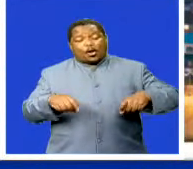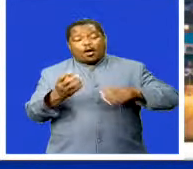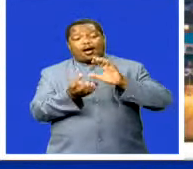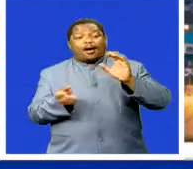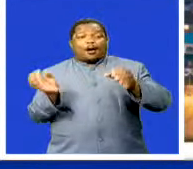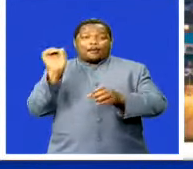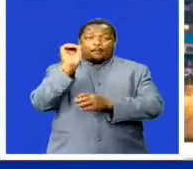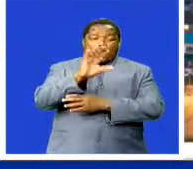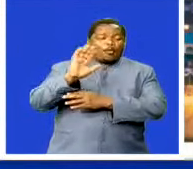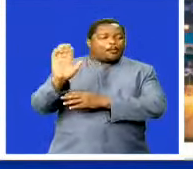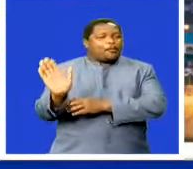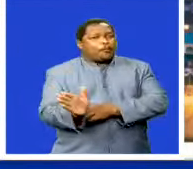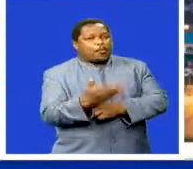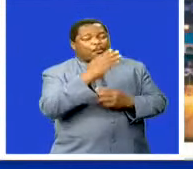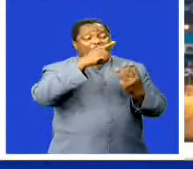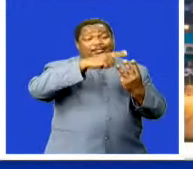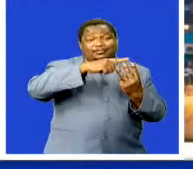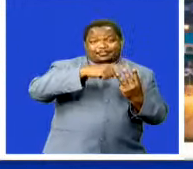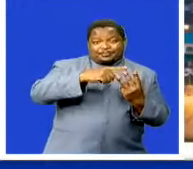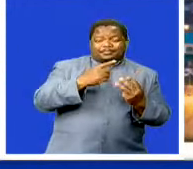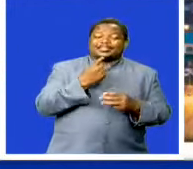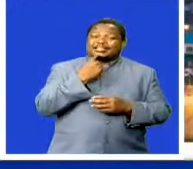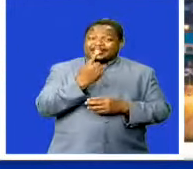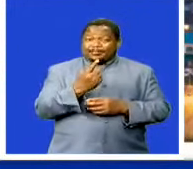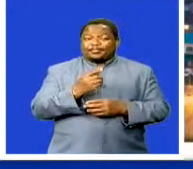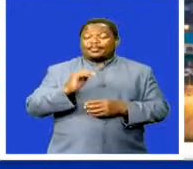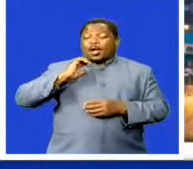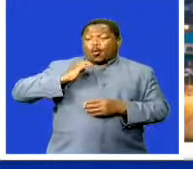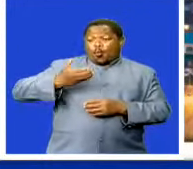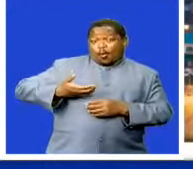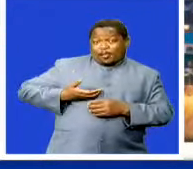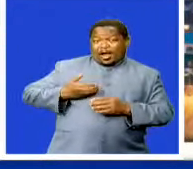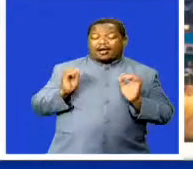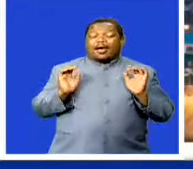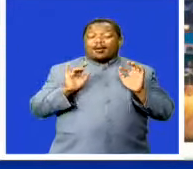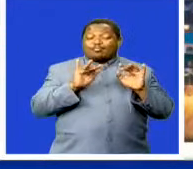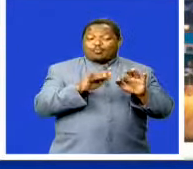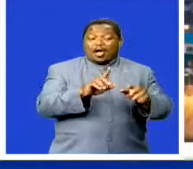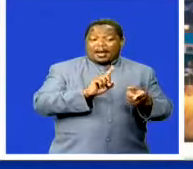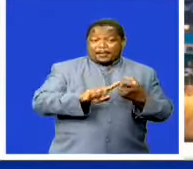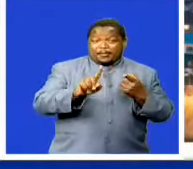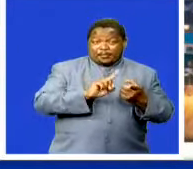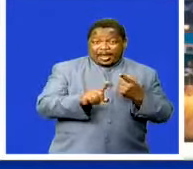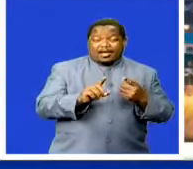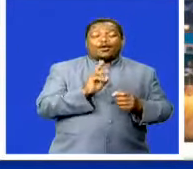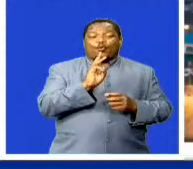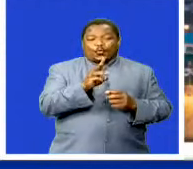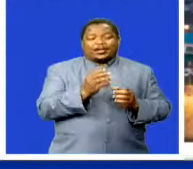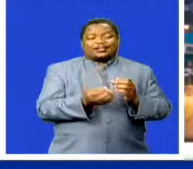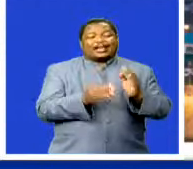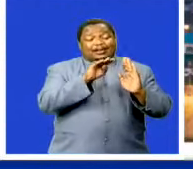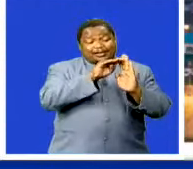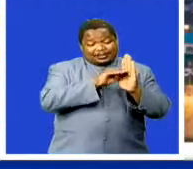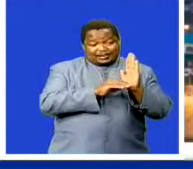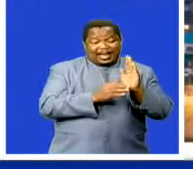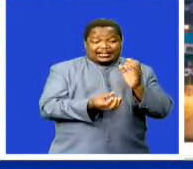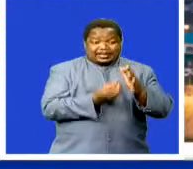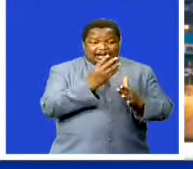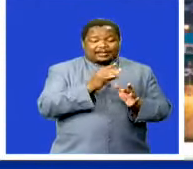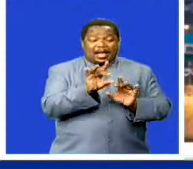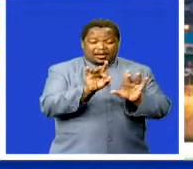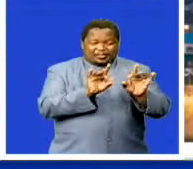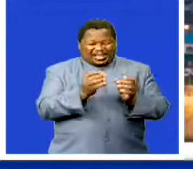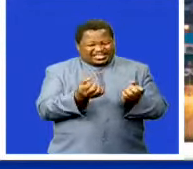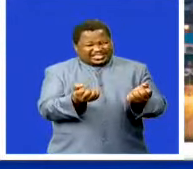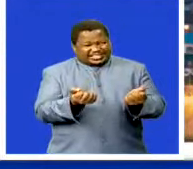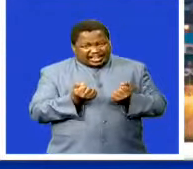indzima lenkulu ukuthi kugcine kunelikhethelo lesive labomake emidlalweni wecricket. Letawu khona ke kumelela live emidlalweni yangaphandle. Lokho